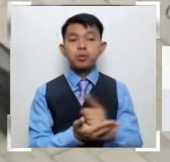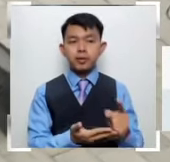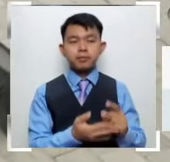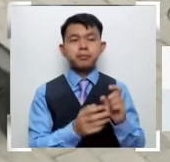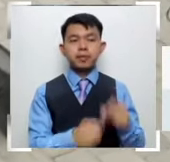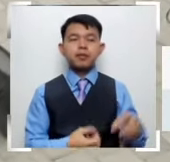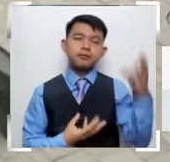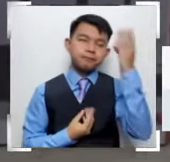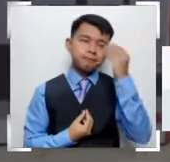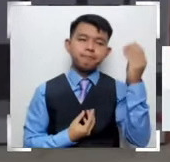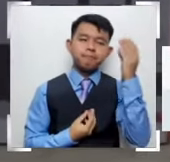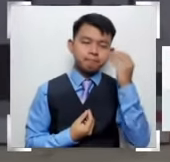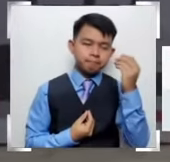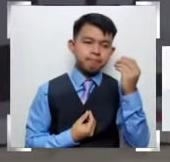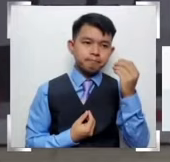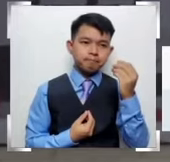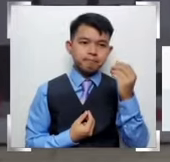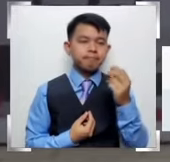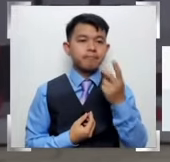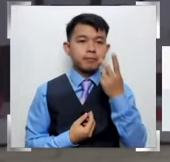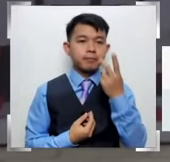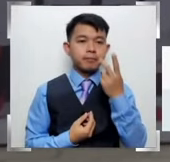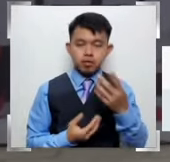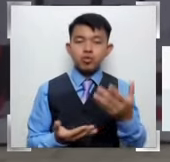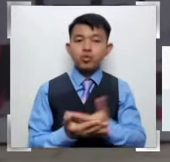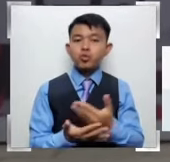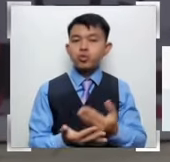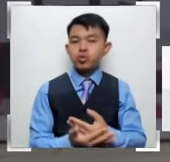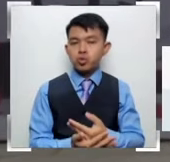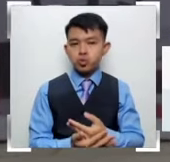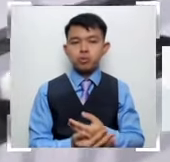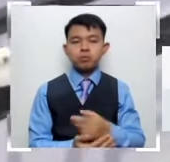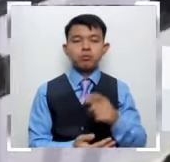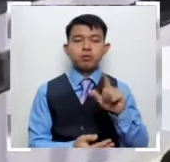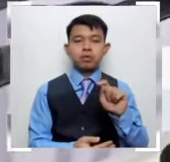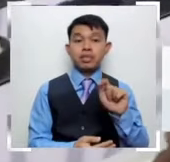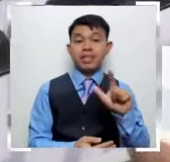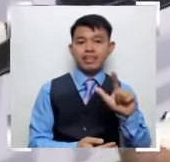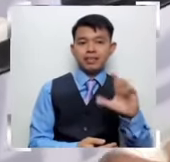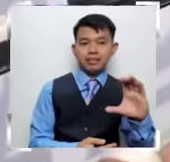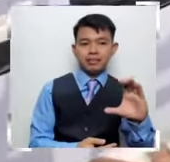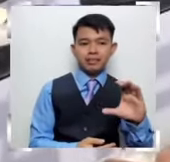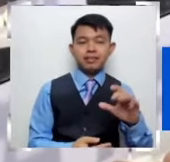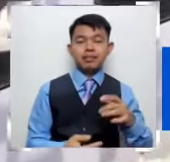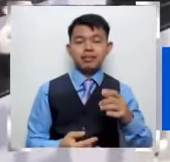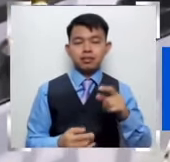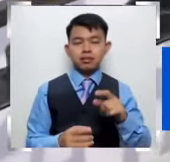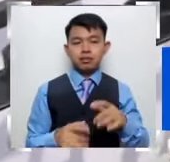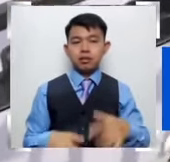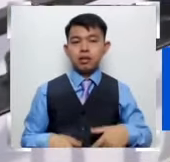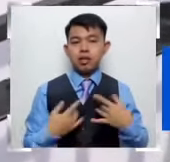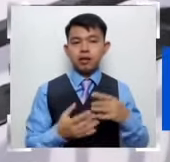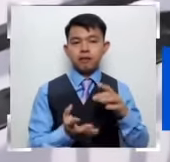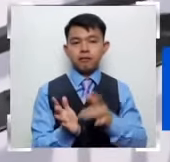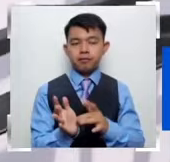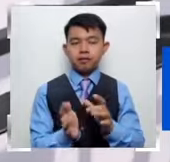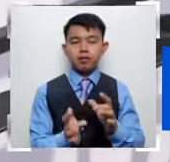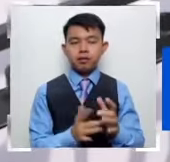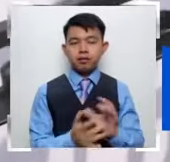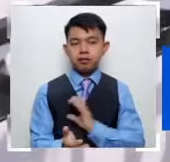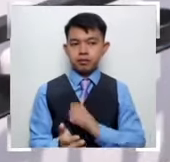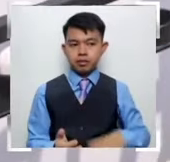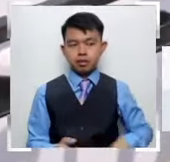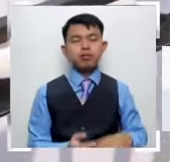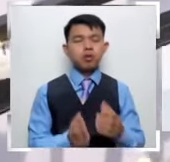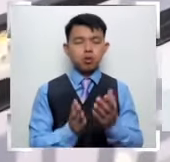The Life of Christ o TLC Village. Panalangin ko nga yung mga kaluluwa nga Yung mga kaluluwa